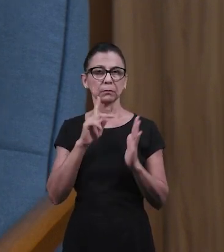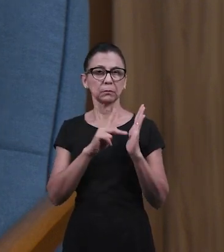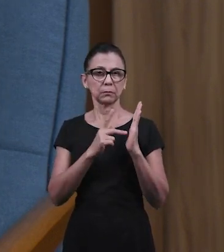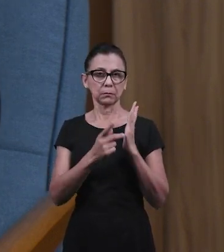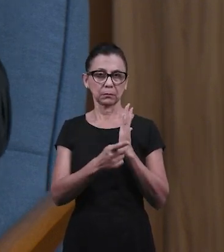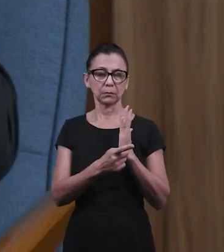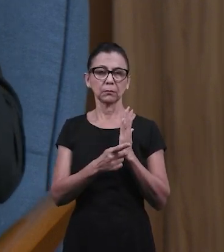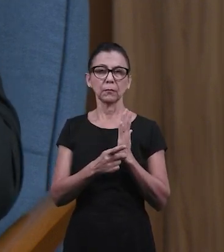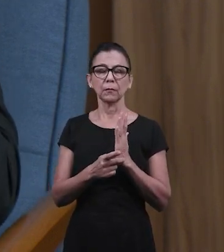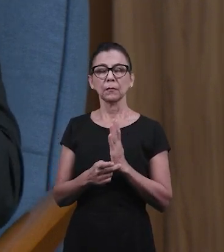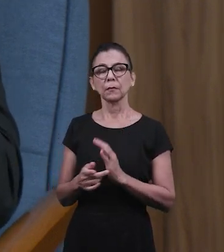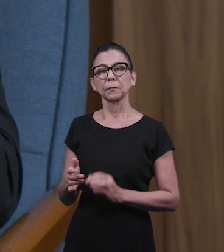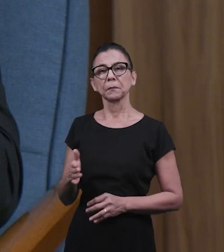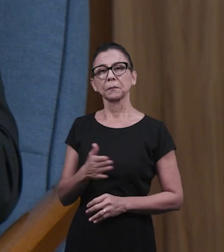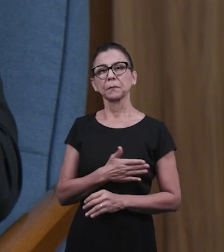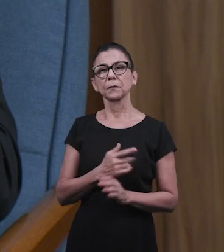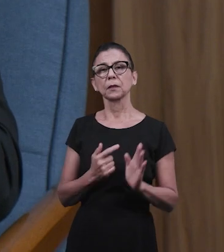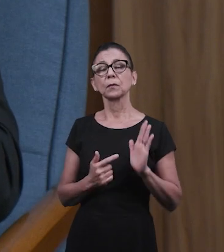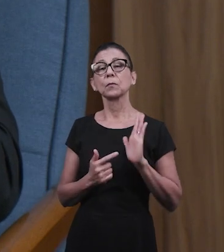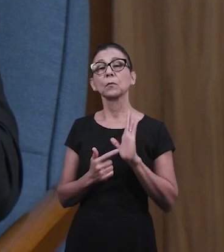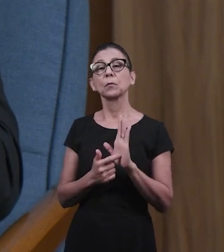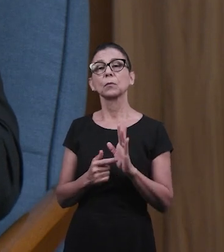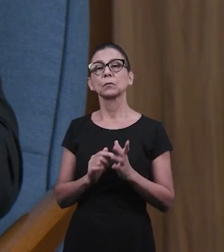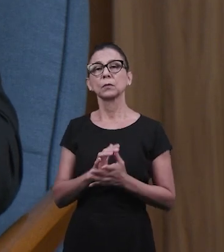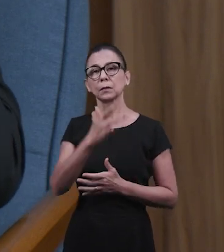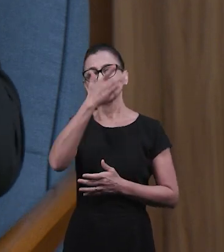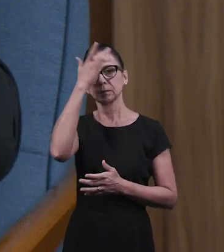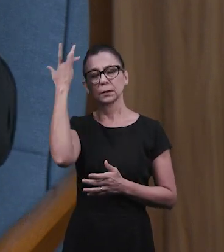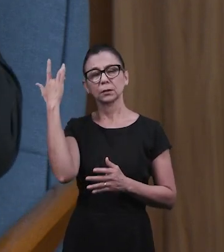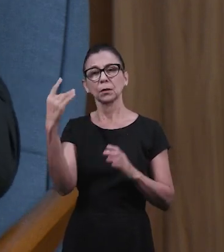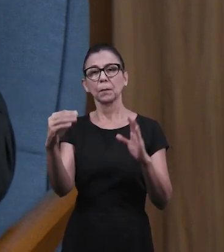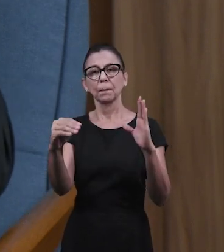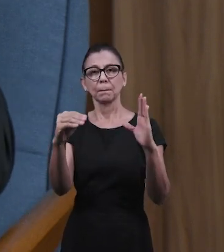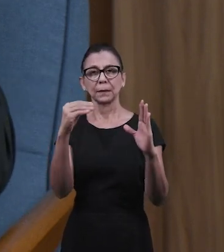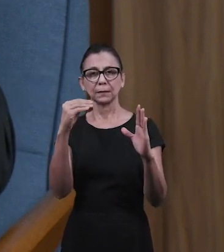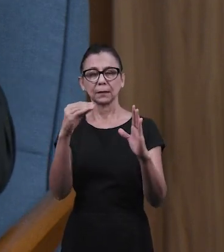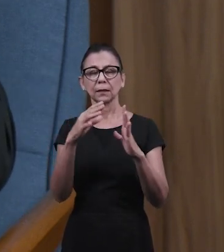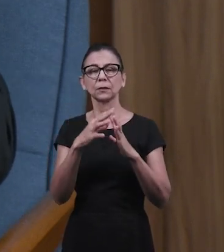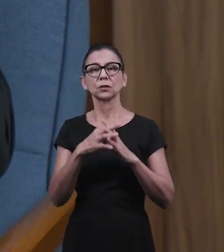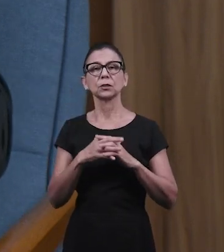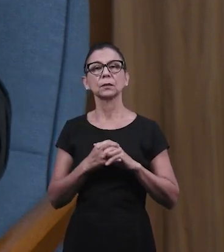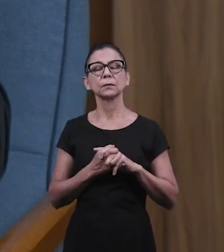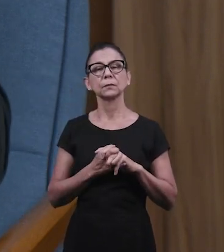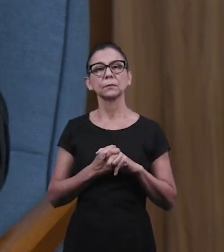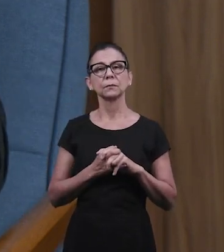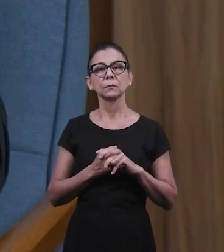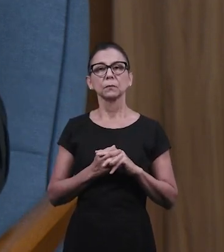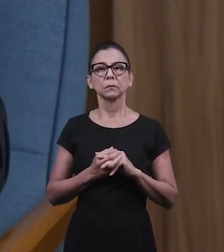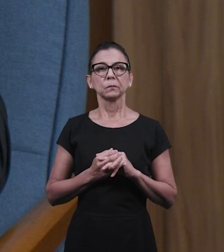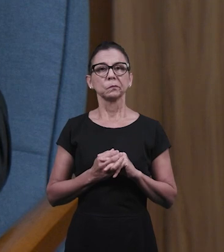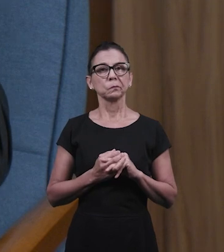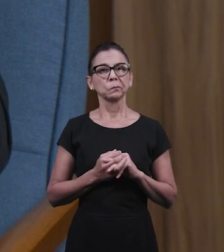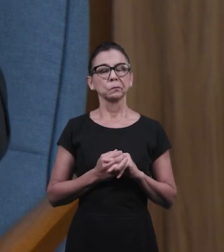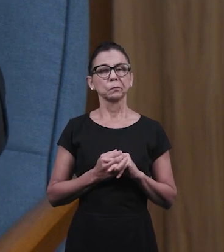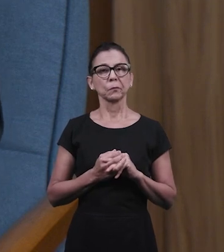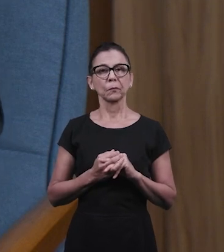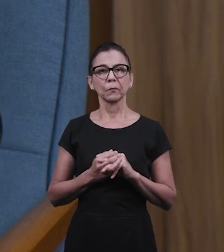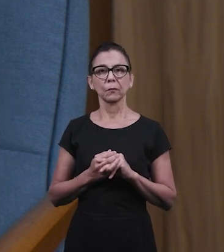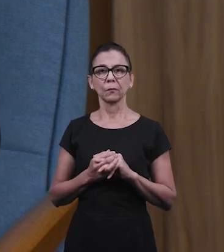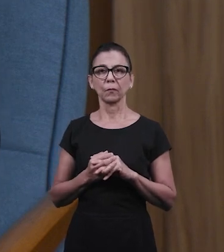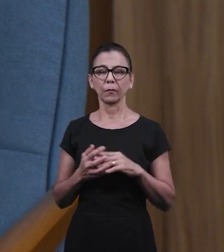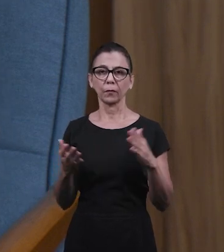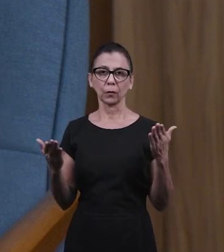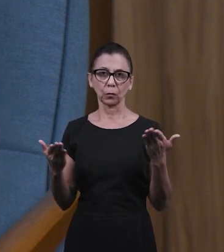voulais montrer à vous ici un message qui nous a été envoyé avec la participation qui nous a été envoyée pour